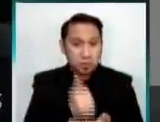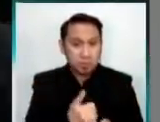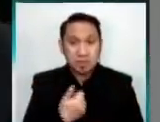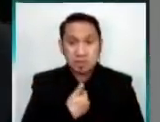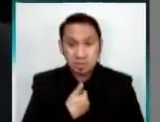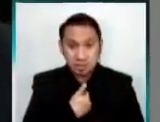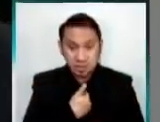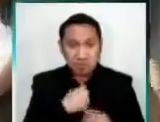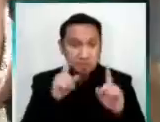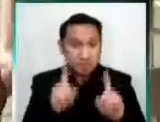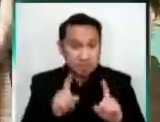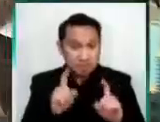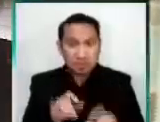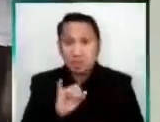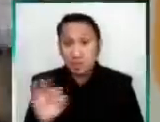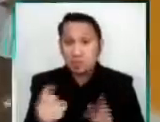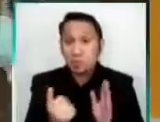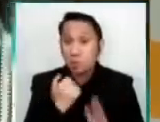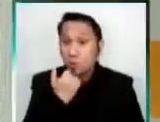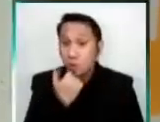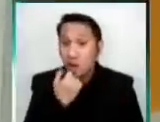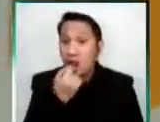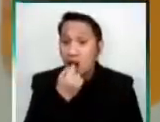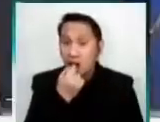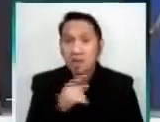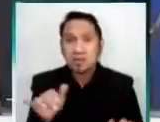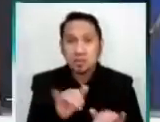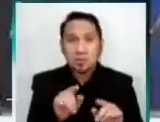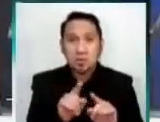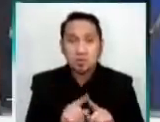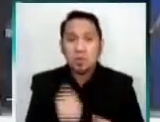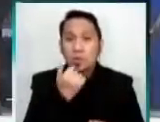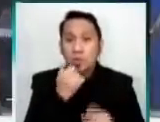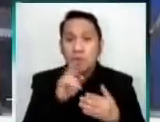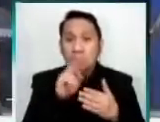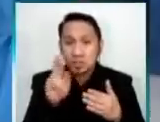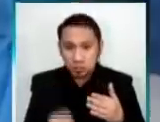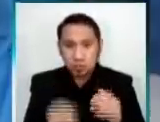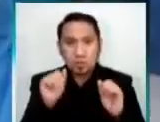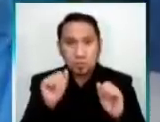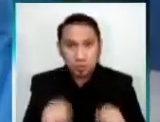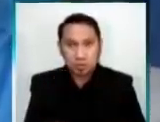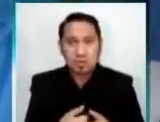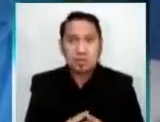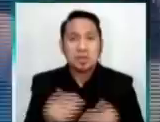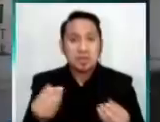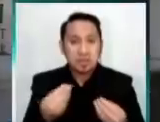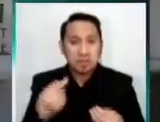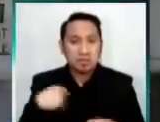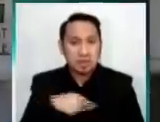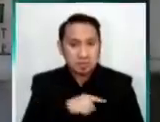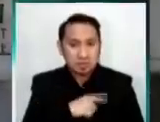ang pagkuha ng swab, malamang magiging mali rin ang resulta nyo at ito ay pwedeng magbigay ng false sense of